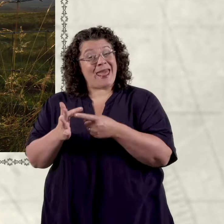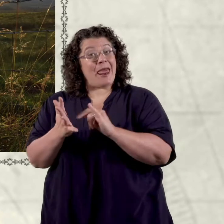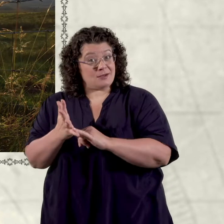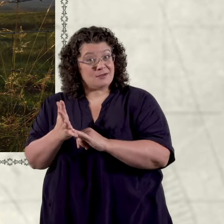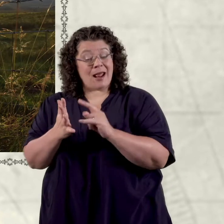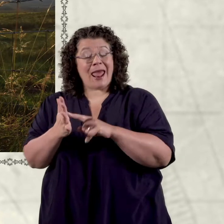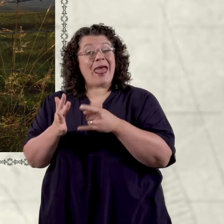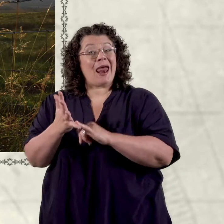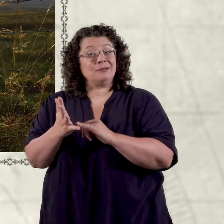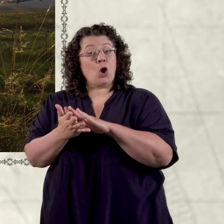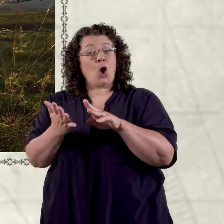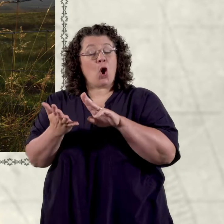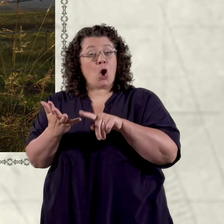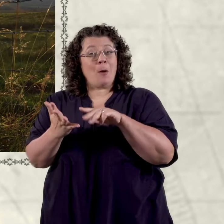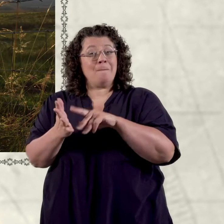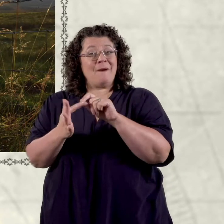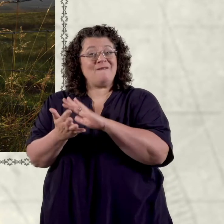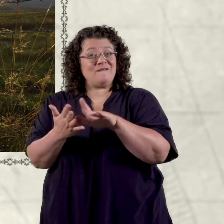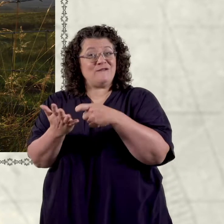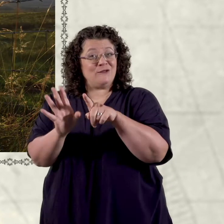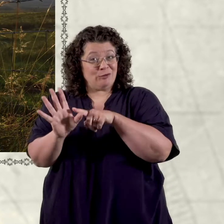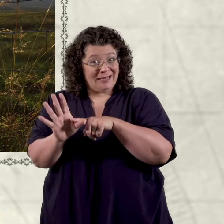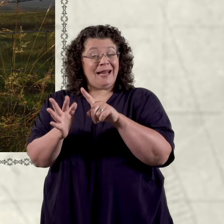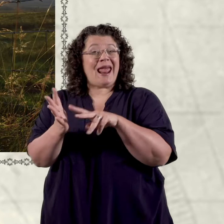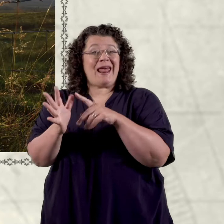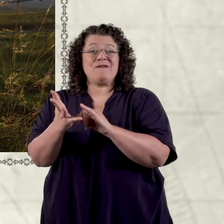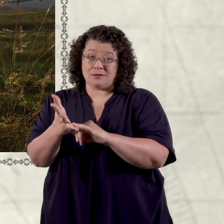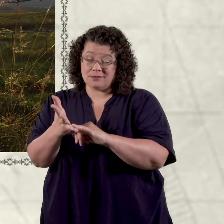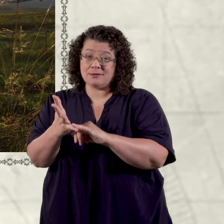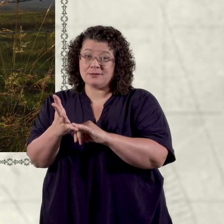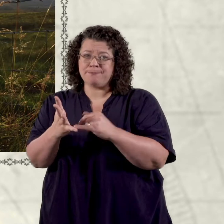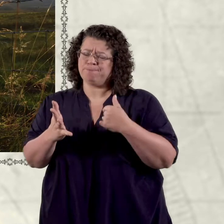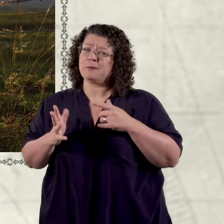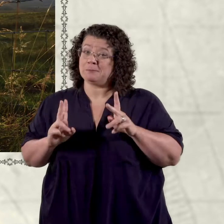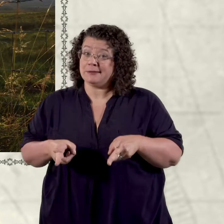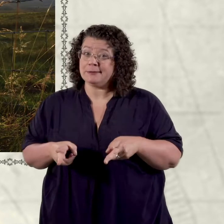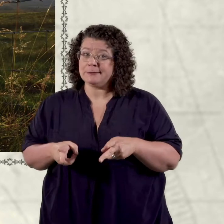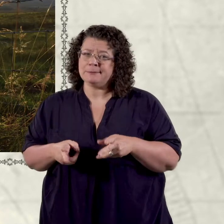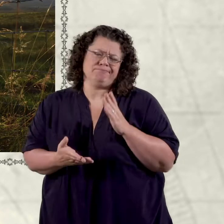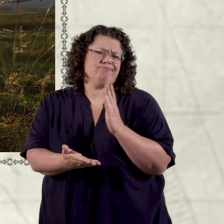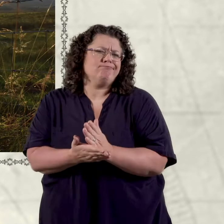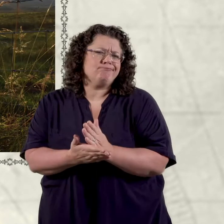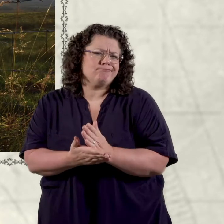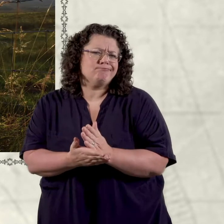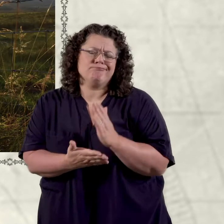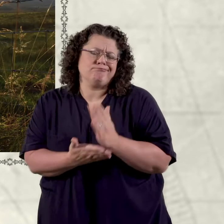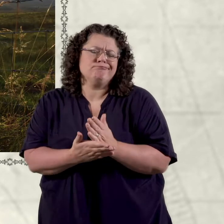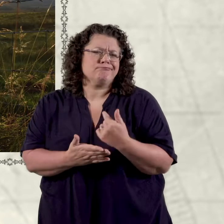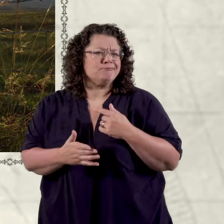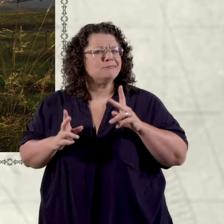Elis ydw i gyda llaw, Elis Humphrey Evans, a dwi wedi marw. O